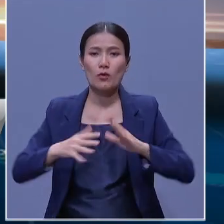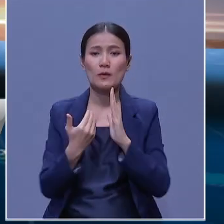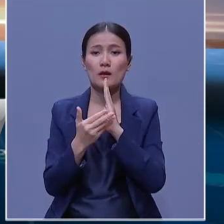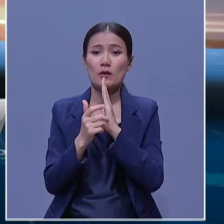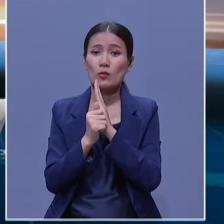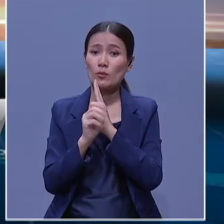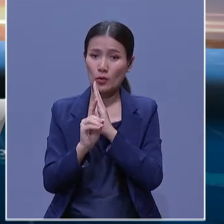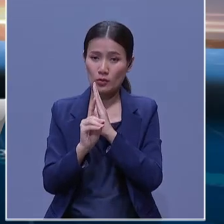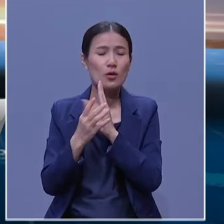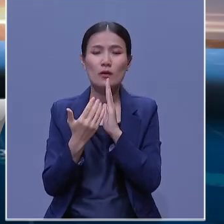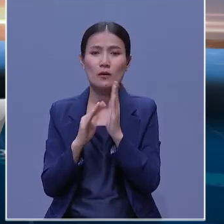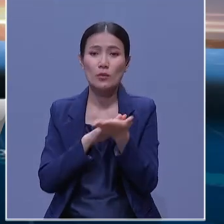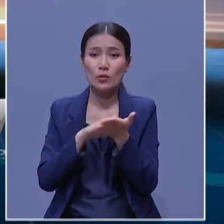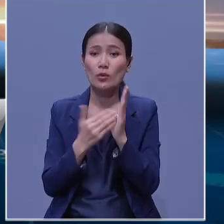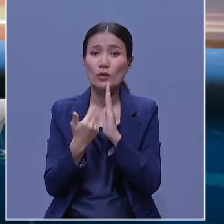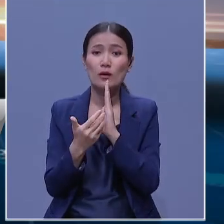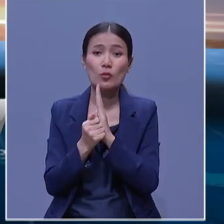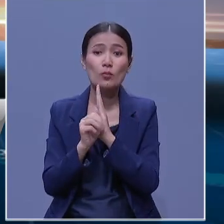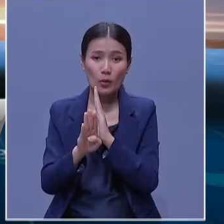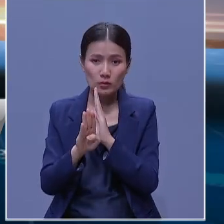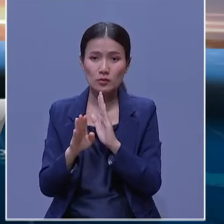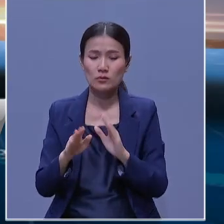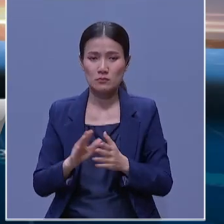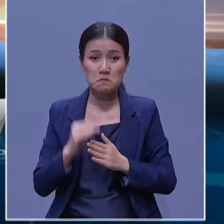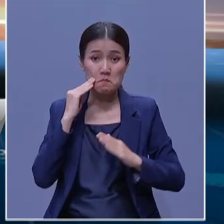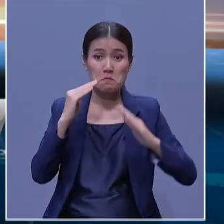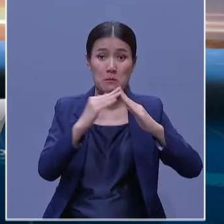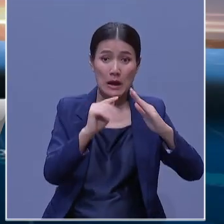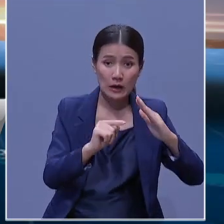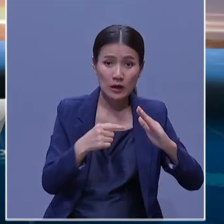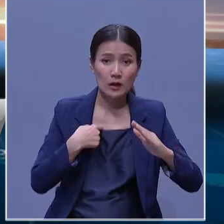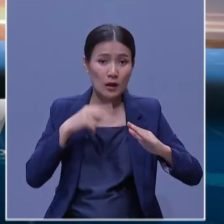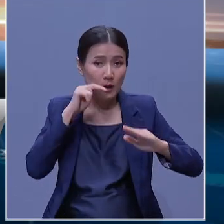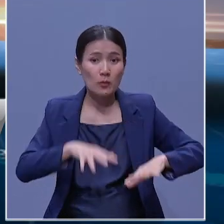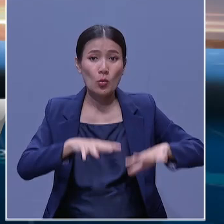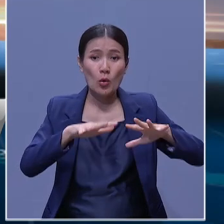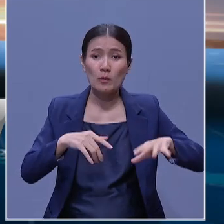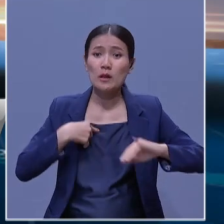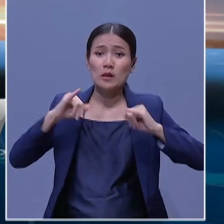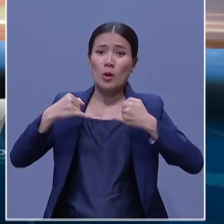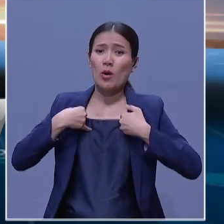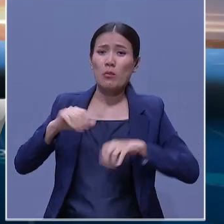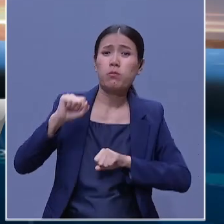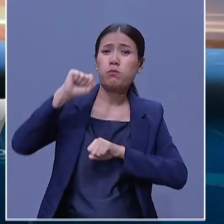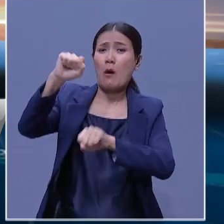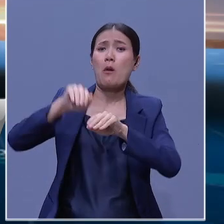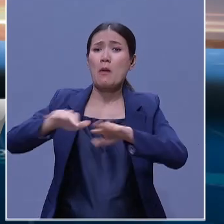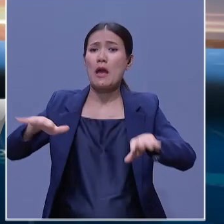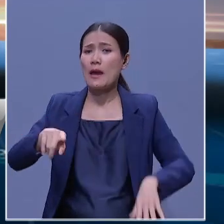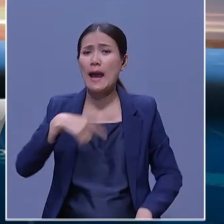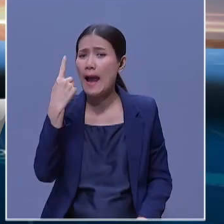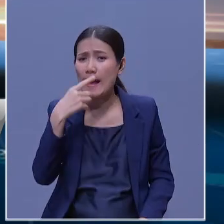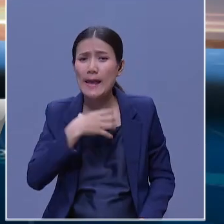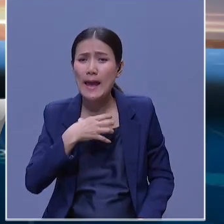ลราชธานีเนี่ยเห็นบอกว่ามีเจ้าของบ้านหลังหนึ่งถึงขั้นว่ามาประกาศขายบ้าน บ อกใครอยากสัมผัสบ้านริมน้ำแ